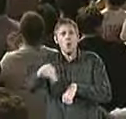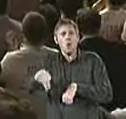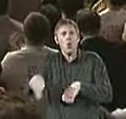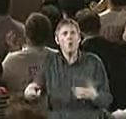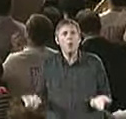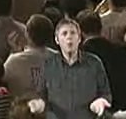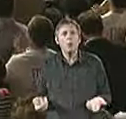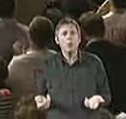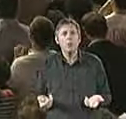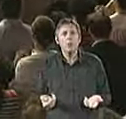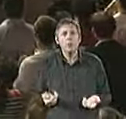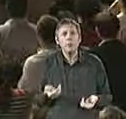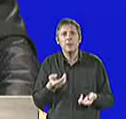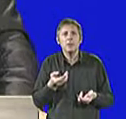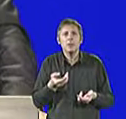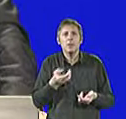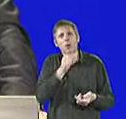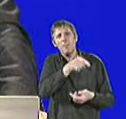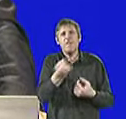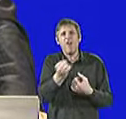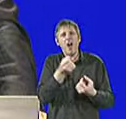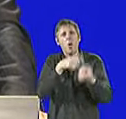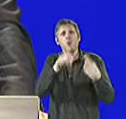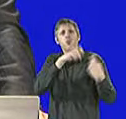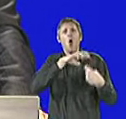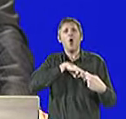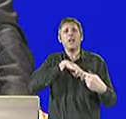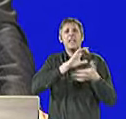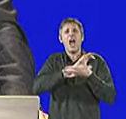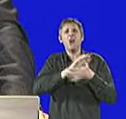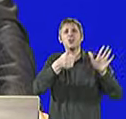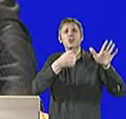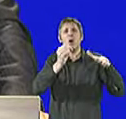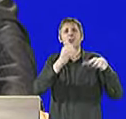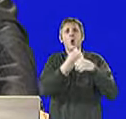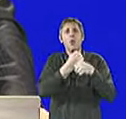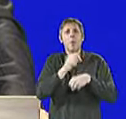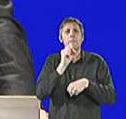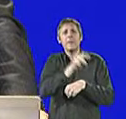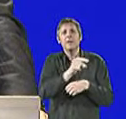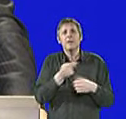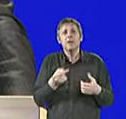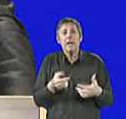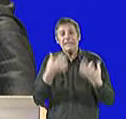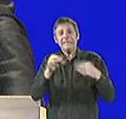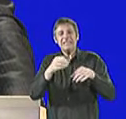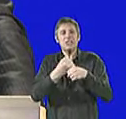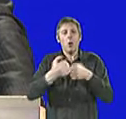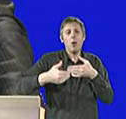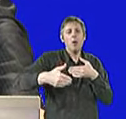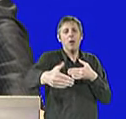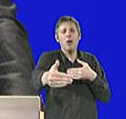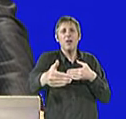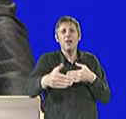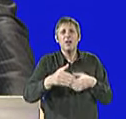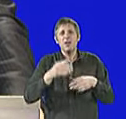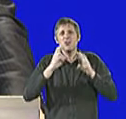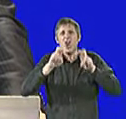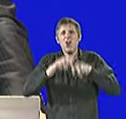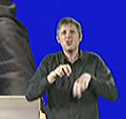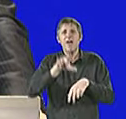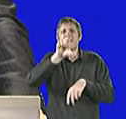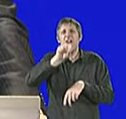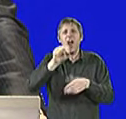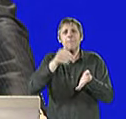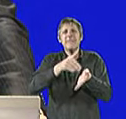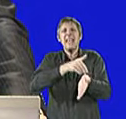Quand on veut revenir à la retraite à 60 ans, on se condamne à trouver, d'ici à 10 ans, 20 milliards de recettes